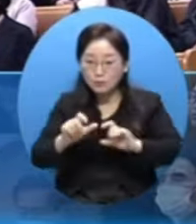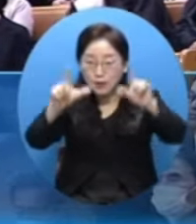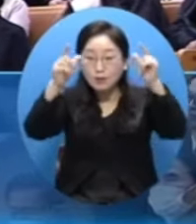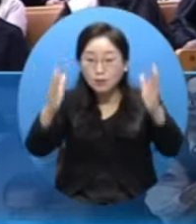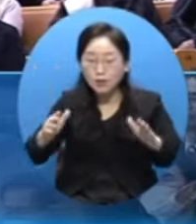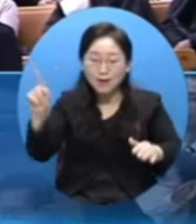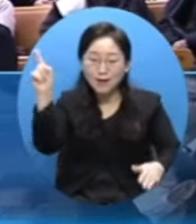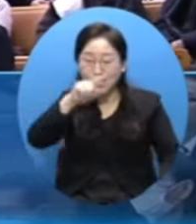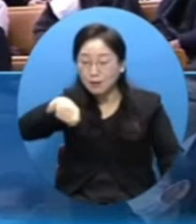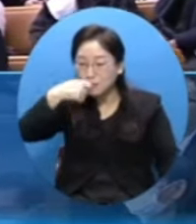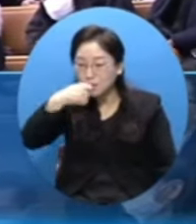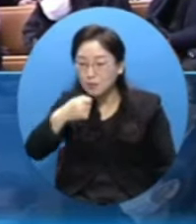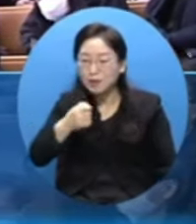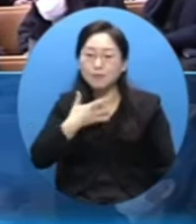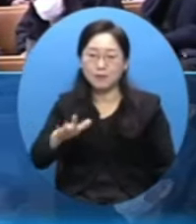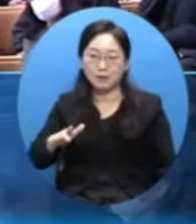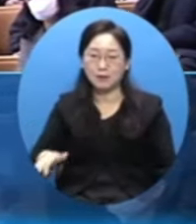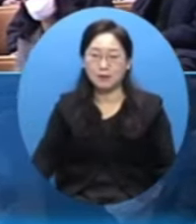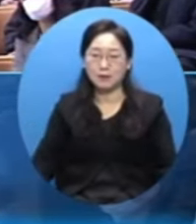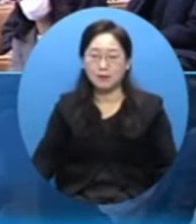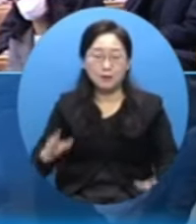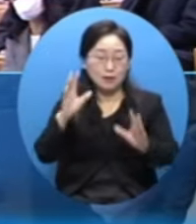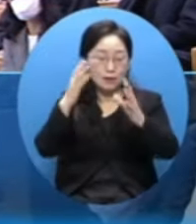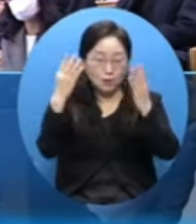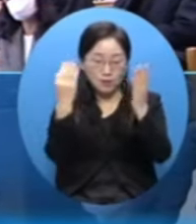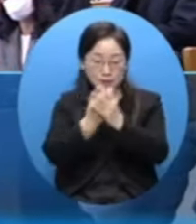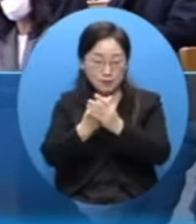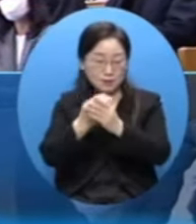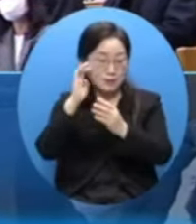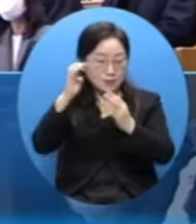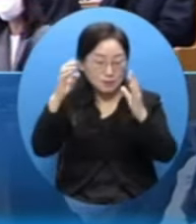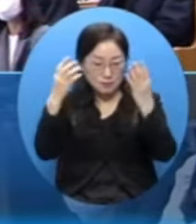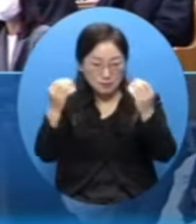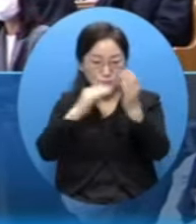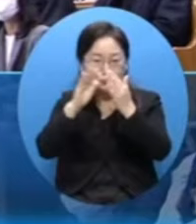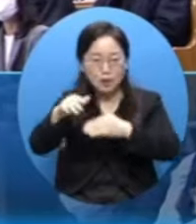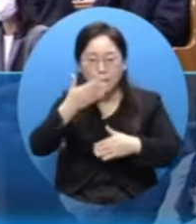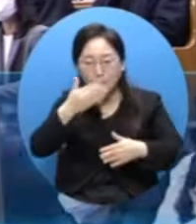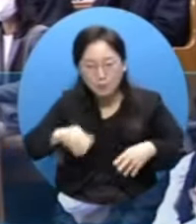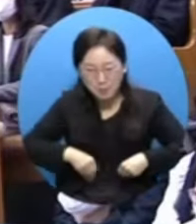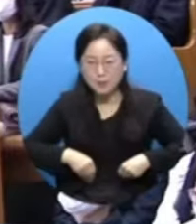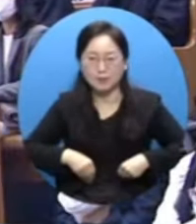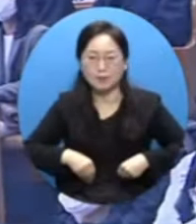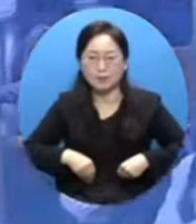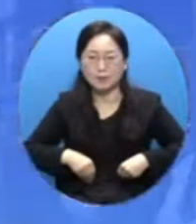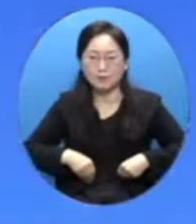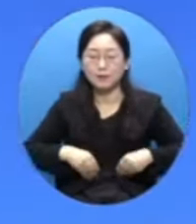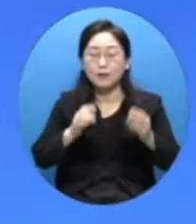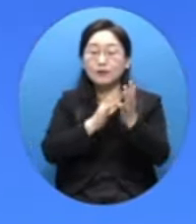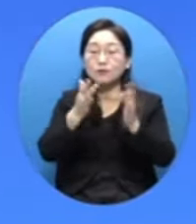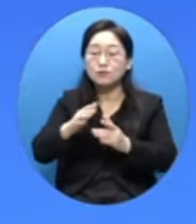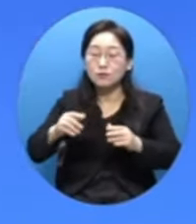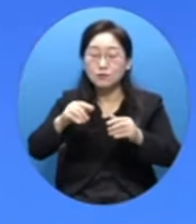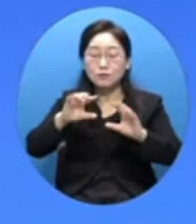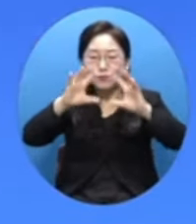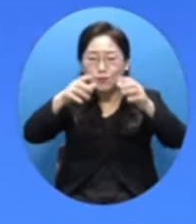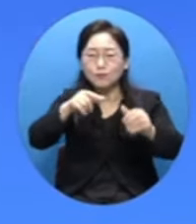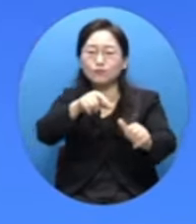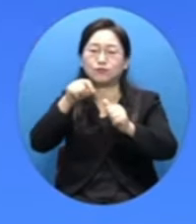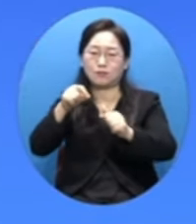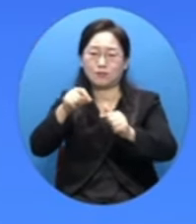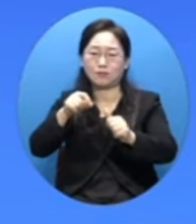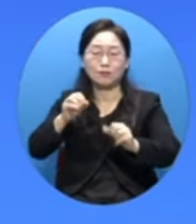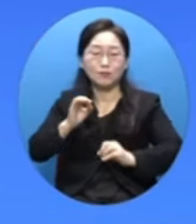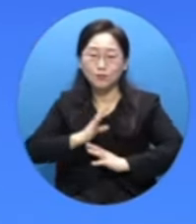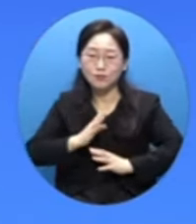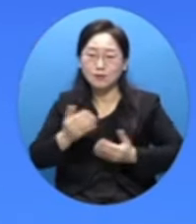아무것도 잡수지 아니하시니 날수가 다음에 줄이신지라. 예수님은 온 인류를 구원하는 놀라운 사역을 이루기